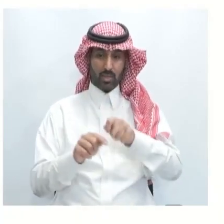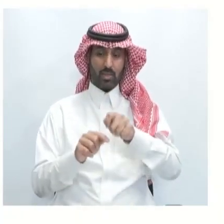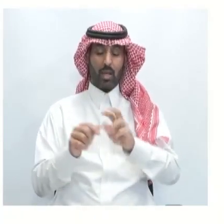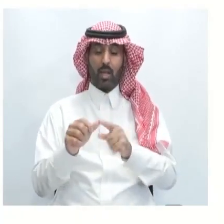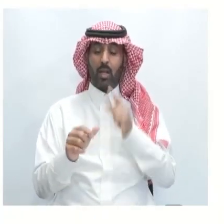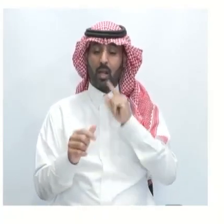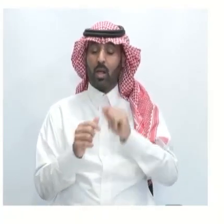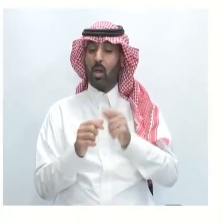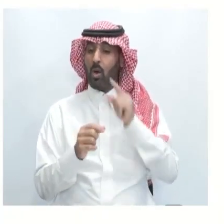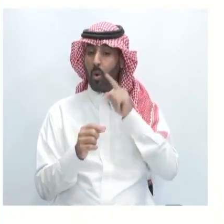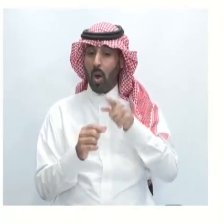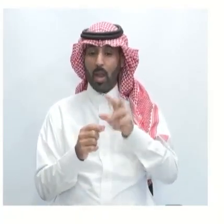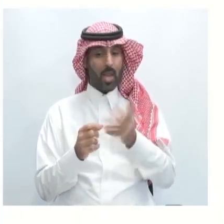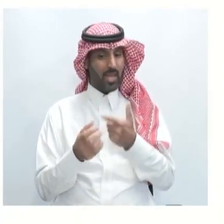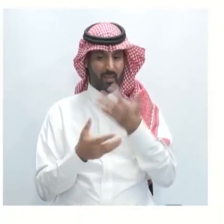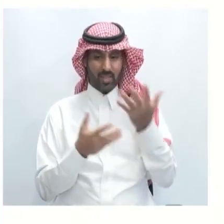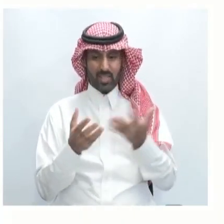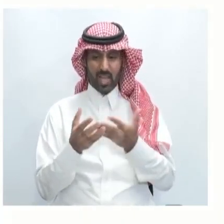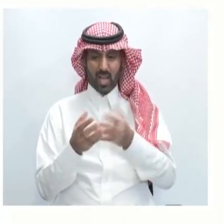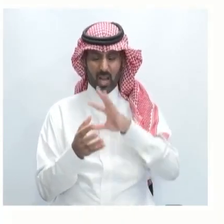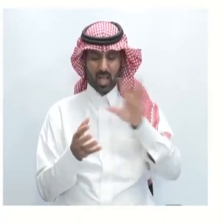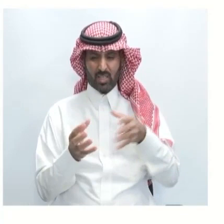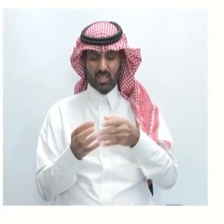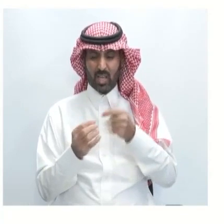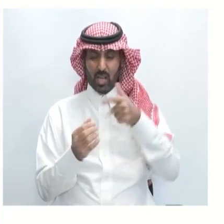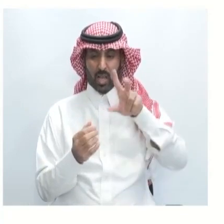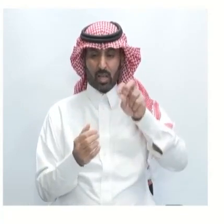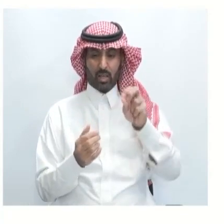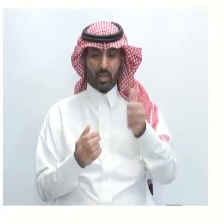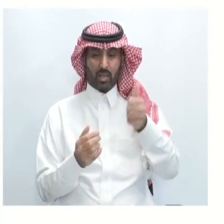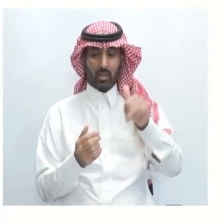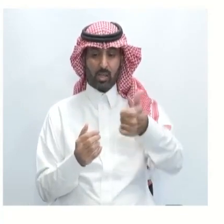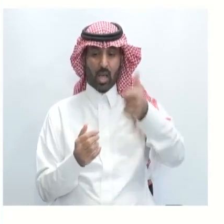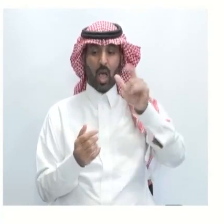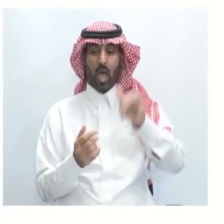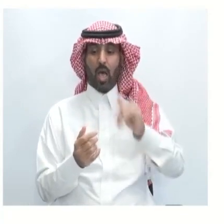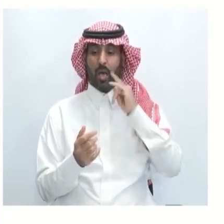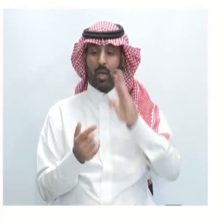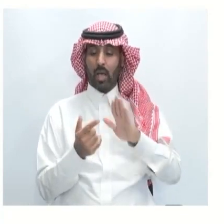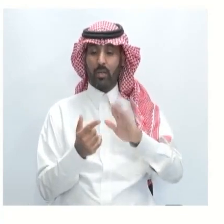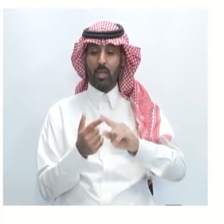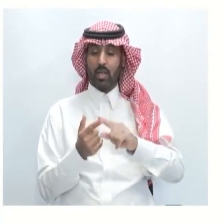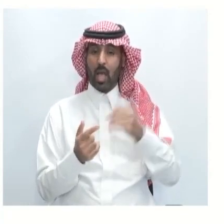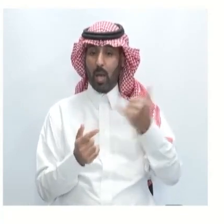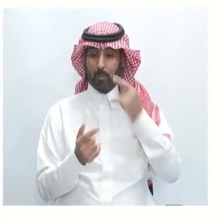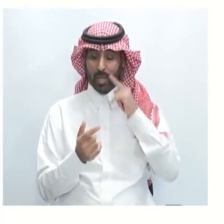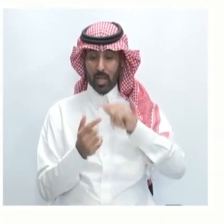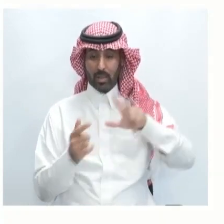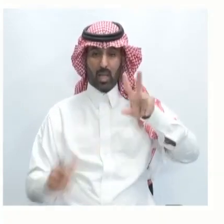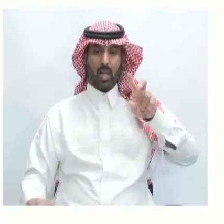احلل اشكال القياس خمسه استخلص اهميه القياس